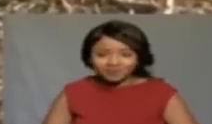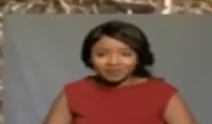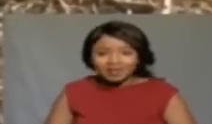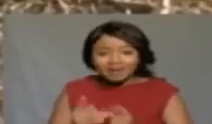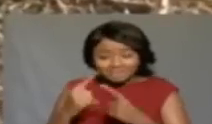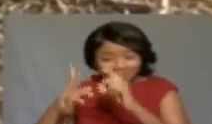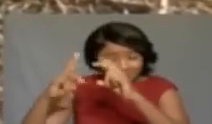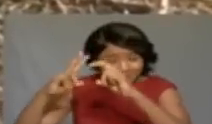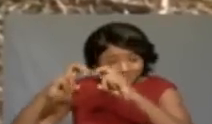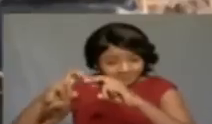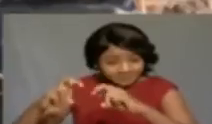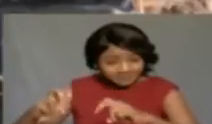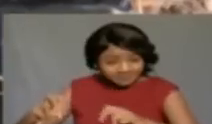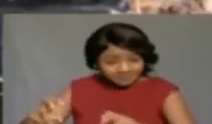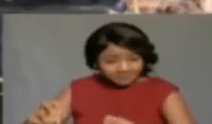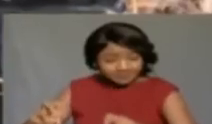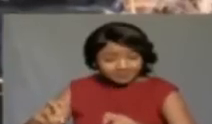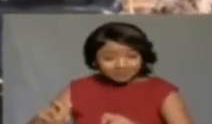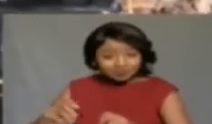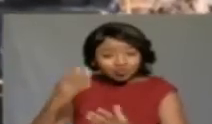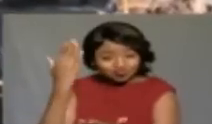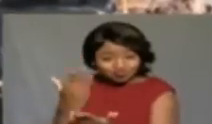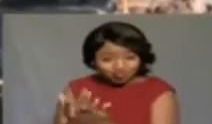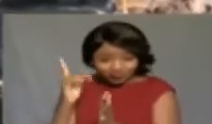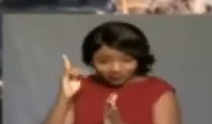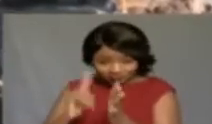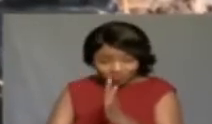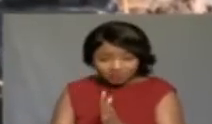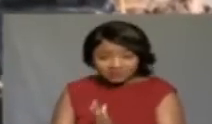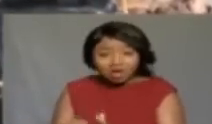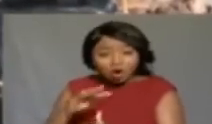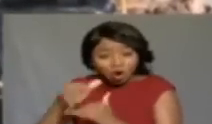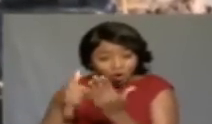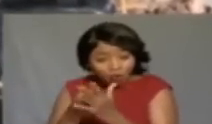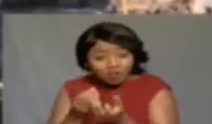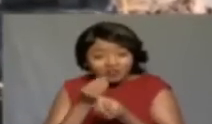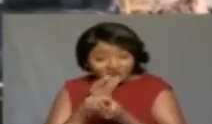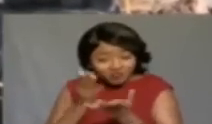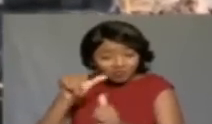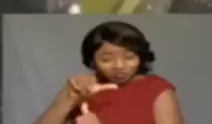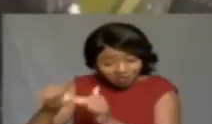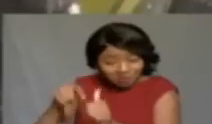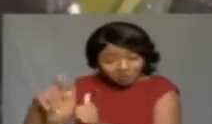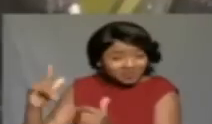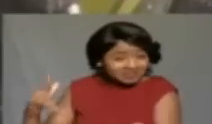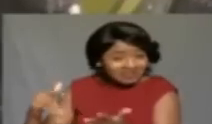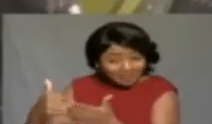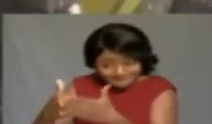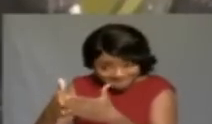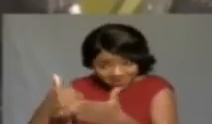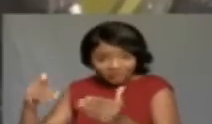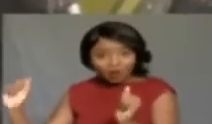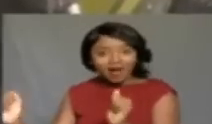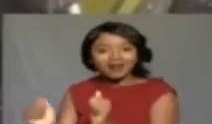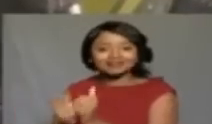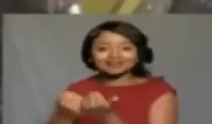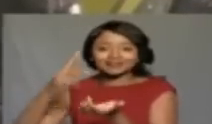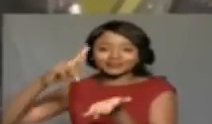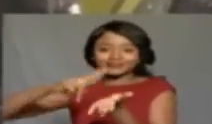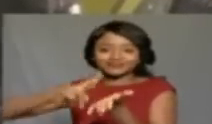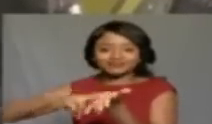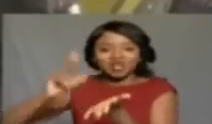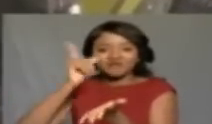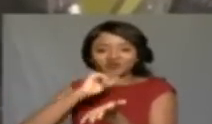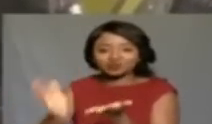za ndege nchini Ufaransa limethibitisha kwamba taarifa zote kuhusiana na ndege hiyo kabla ya ajali hatimaye zimenakiliwa kwa